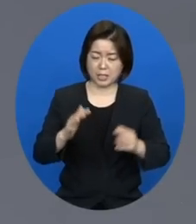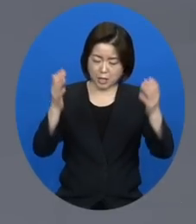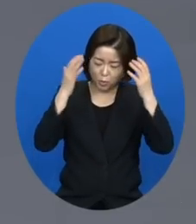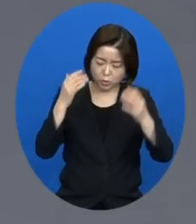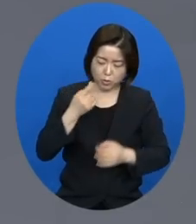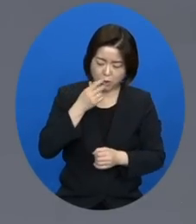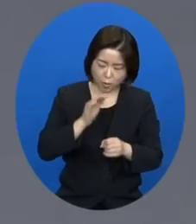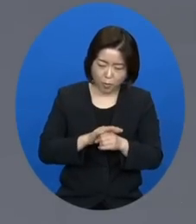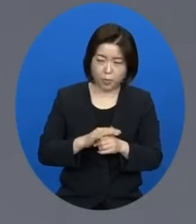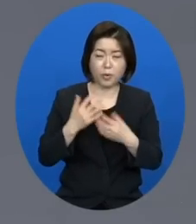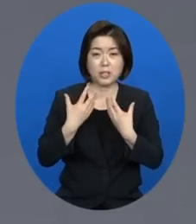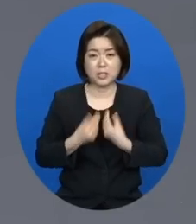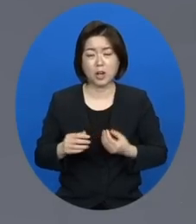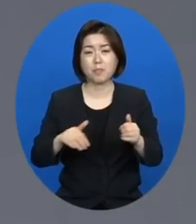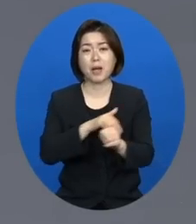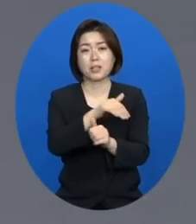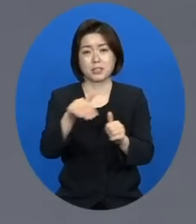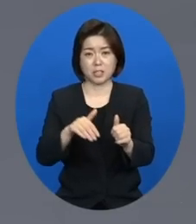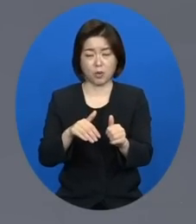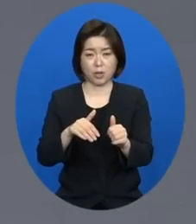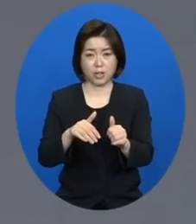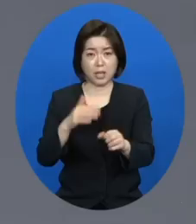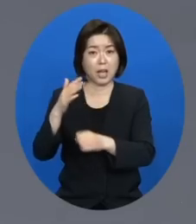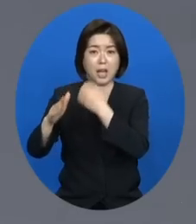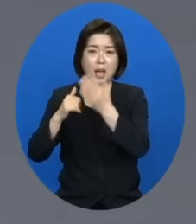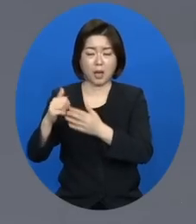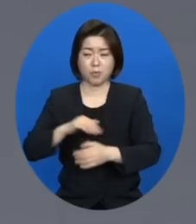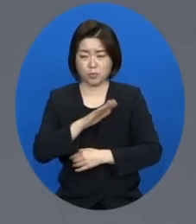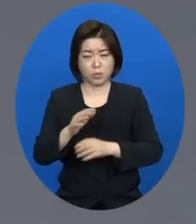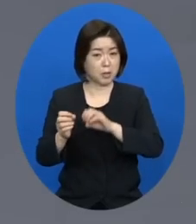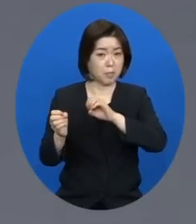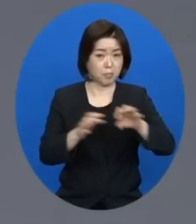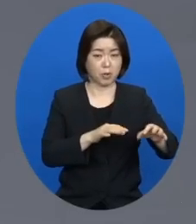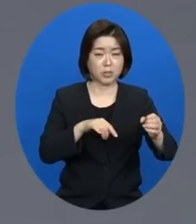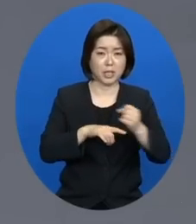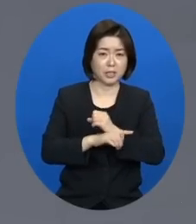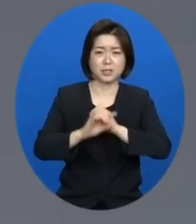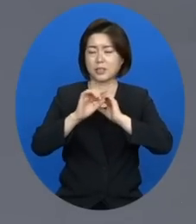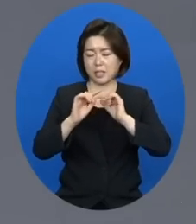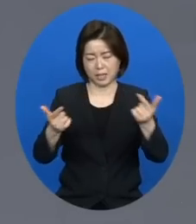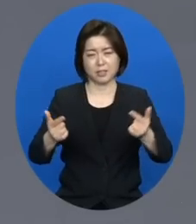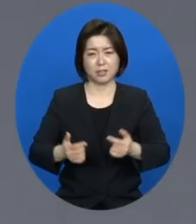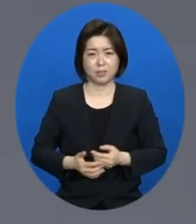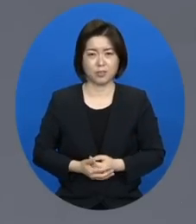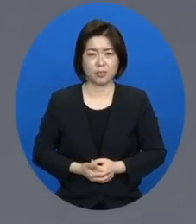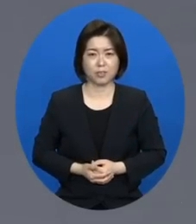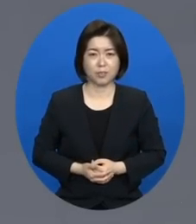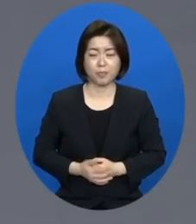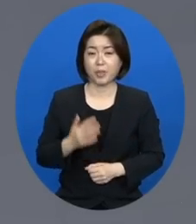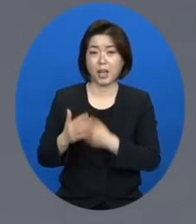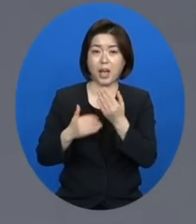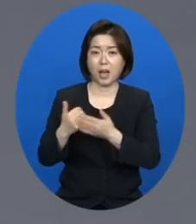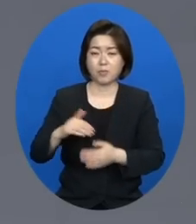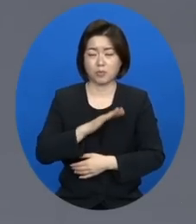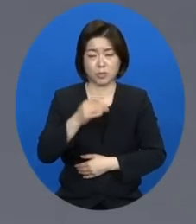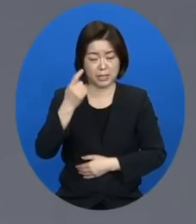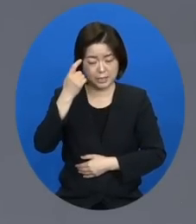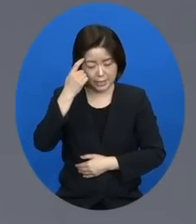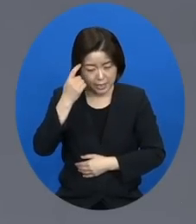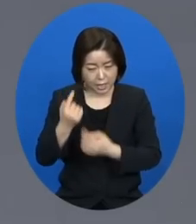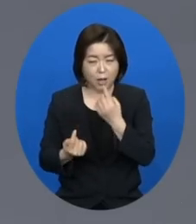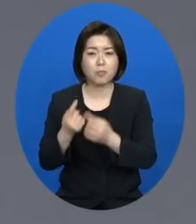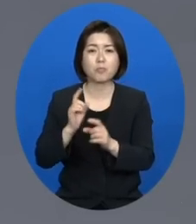억울함과 절망적인 상황이 하나님이 우리를 버리셨다는 뜻이 결코 여러분 아닙니다. 하나님은 우리가 상상할 수 있는